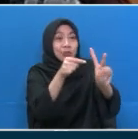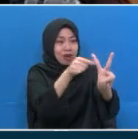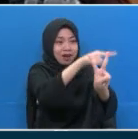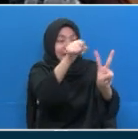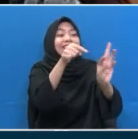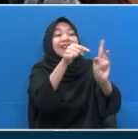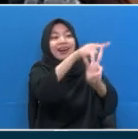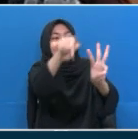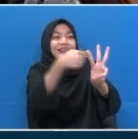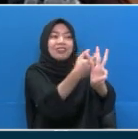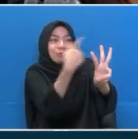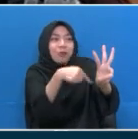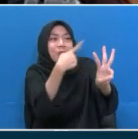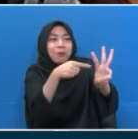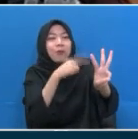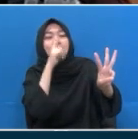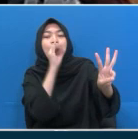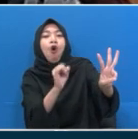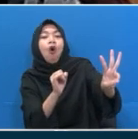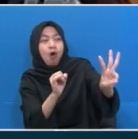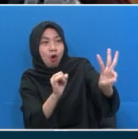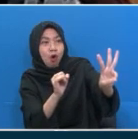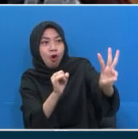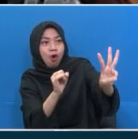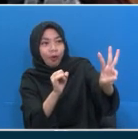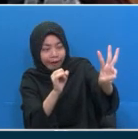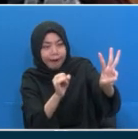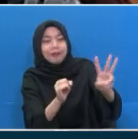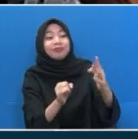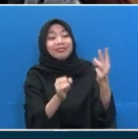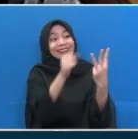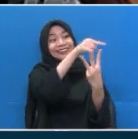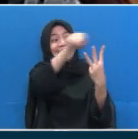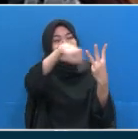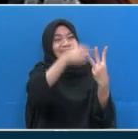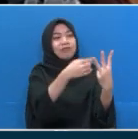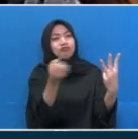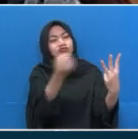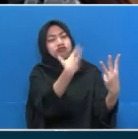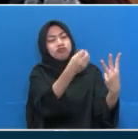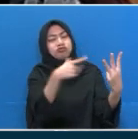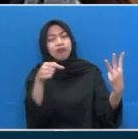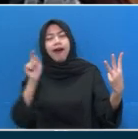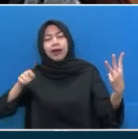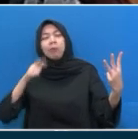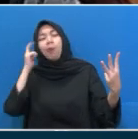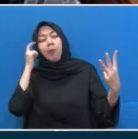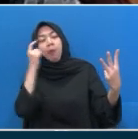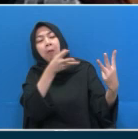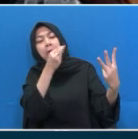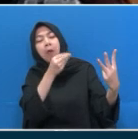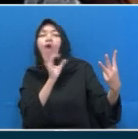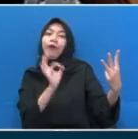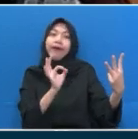Ia menyampaikan keterangan yang berbohong nah ini nanti akan menjadi pertimbangan Hakim terdakwa dalam persidangan perkara pidana memang memiliki yang namanya